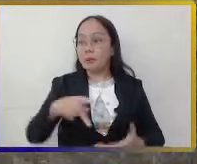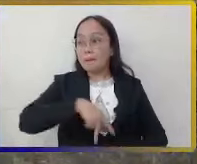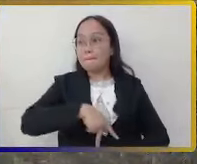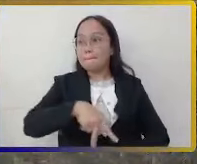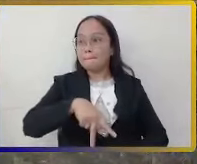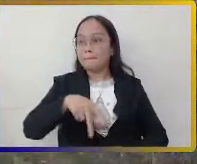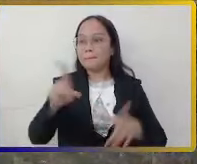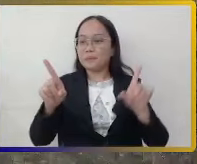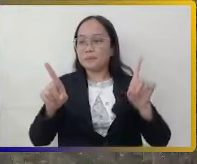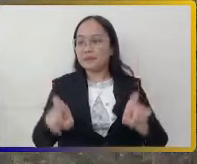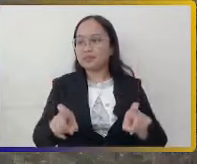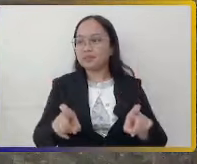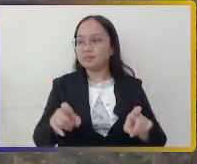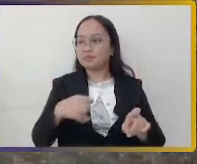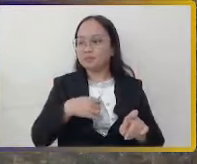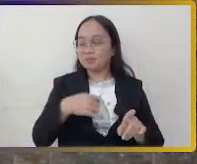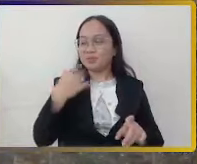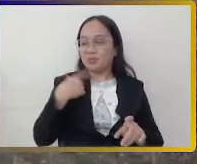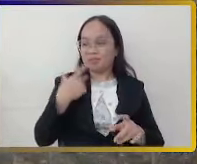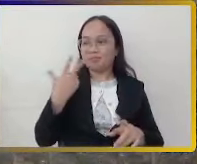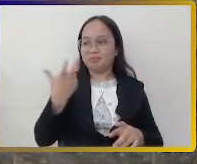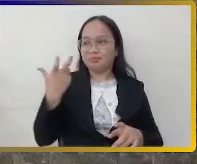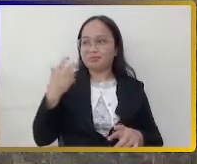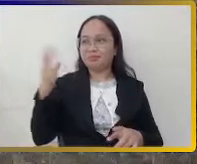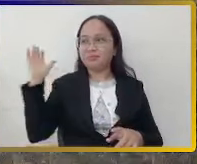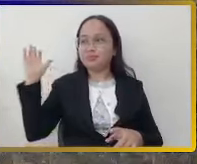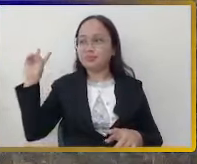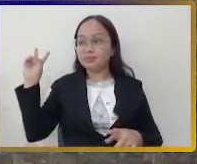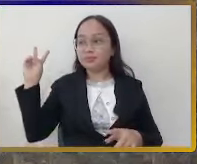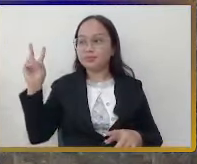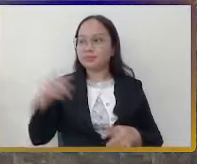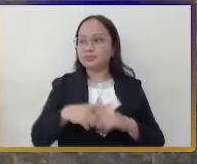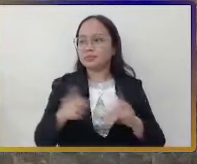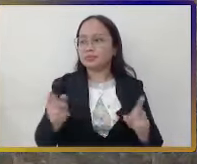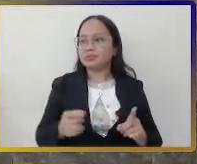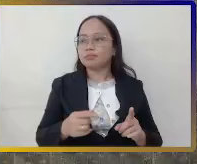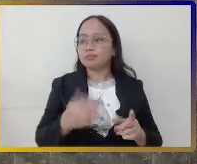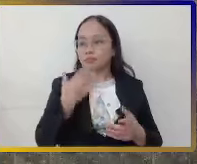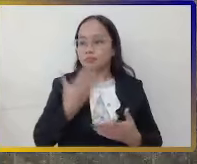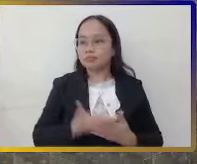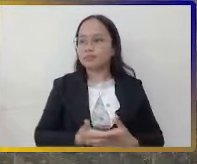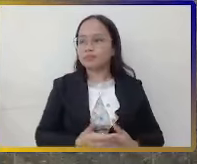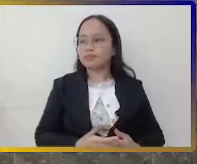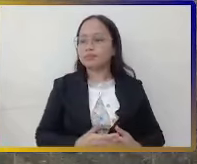Namamangha ako sa dalawang kasama ko rito, mga kapatid. Yeah. Well, anyways, good.